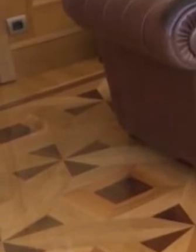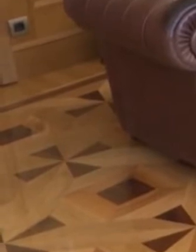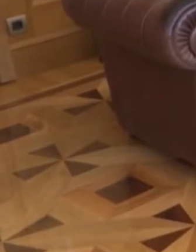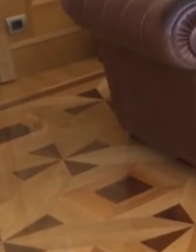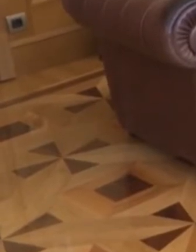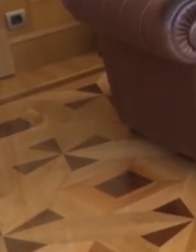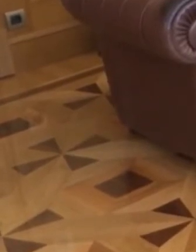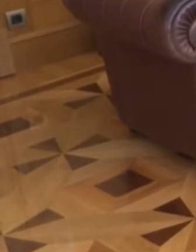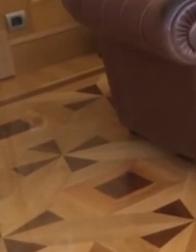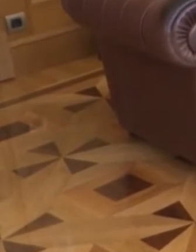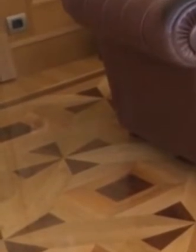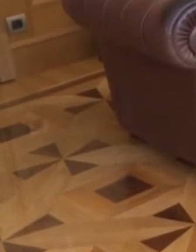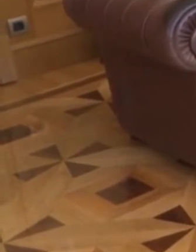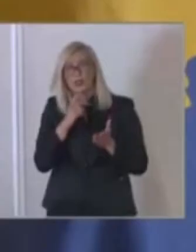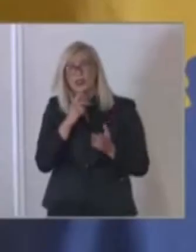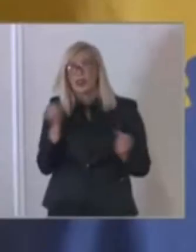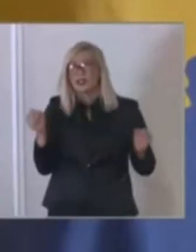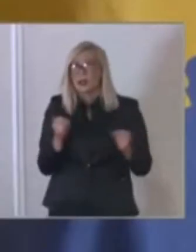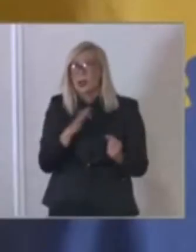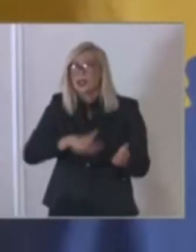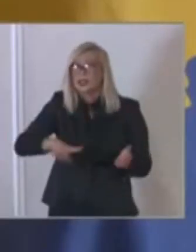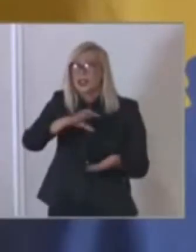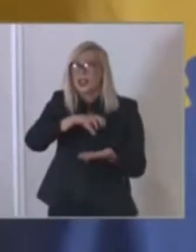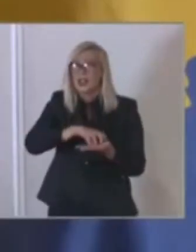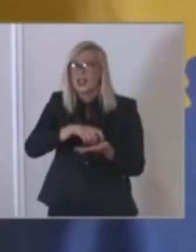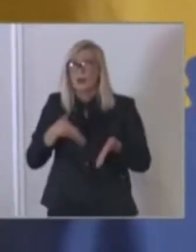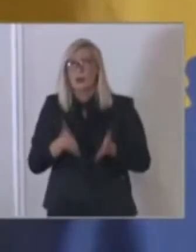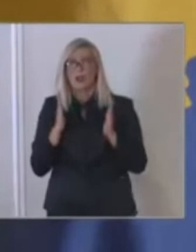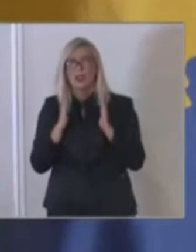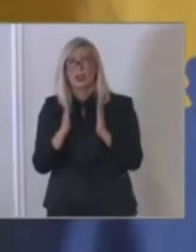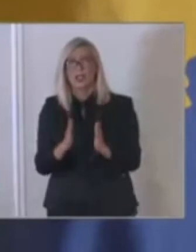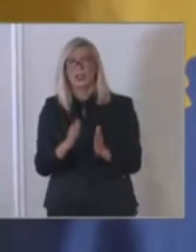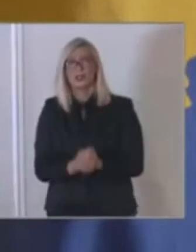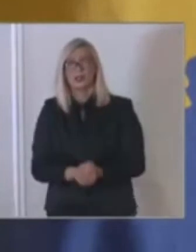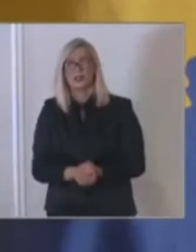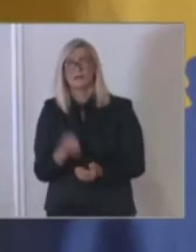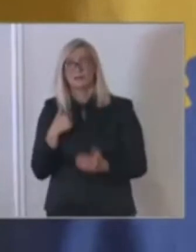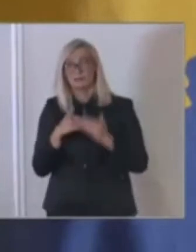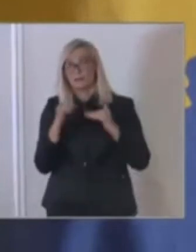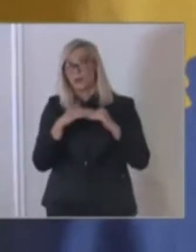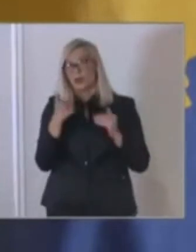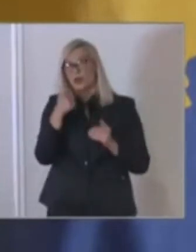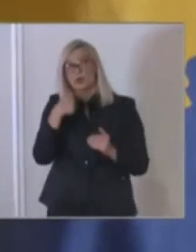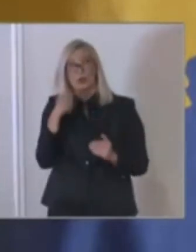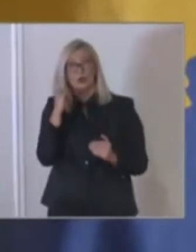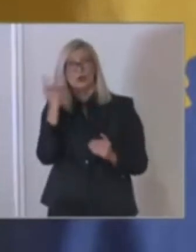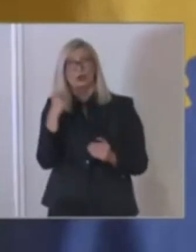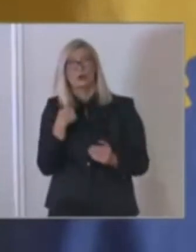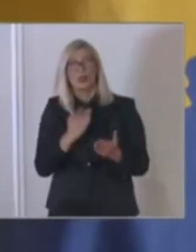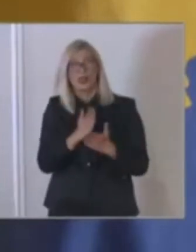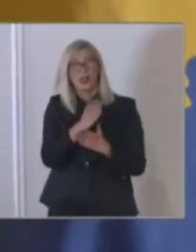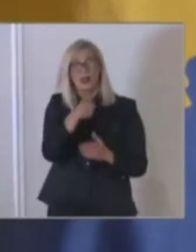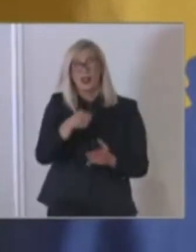me gaz përmes Shkupit, si dhe projekte të tjera. Më vjen mirë që ndëgjoj që keni avancuar në procedurën sa i përket ndërtimit